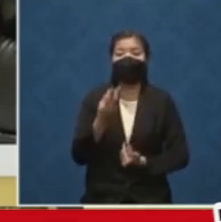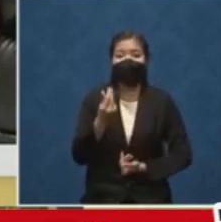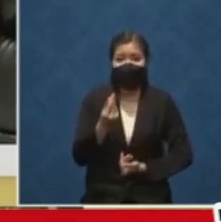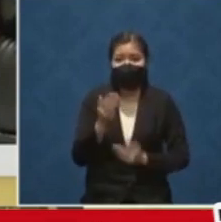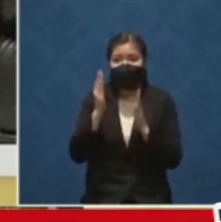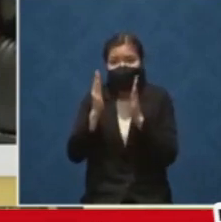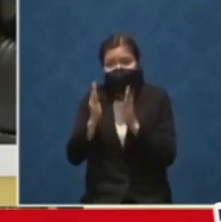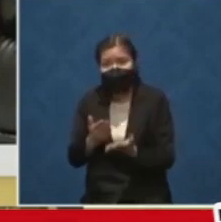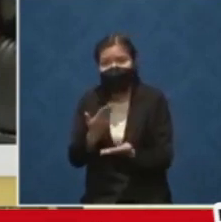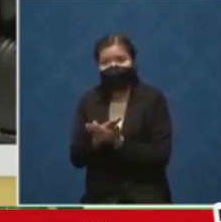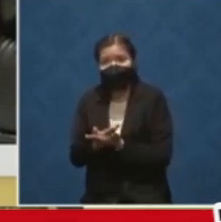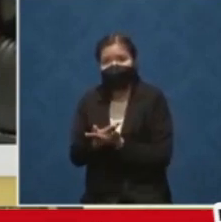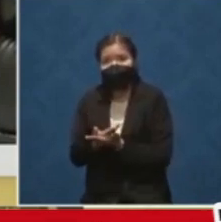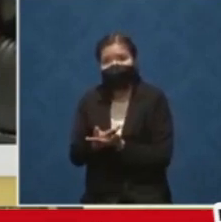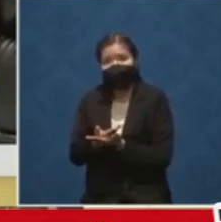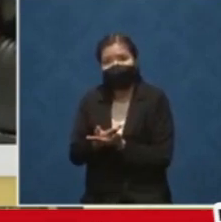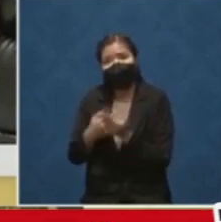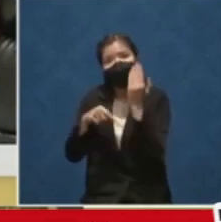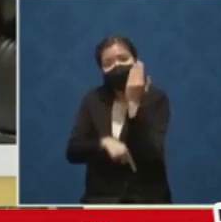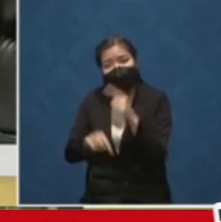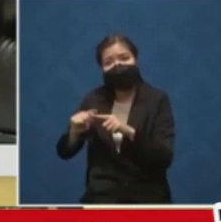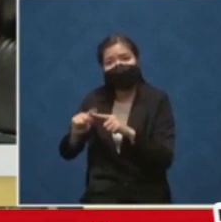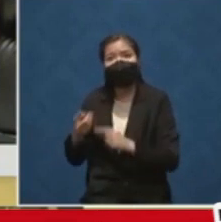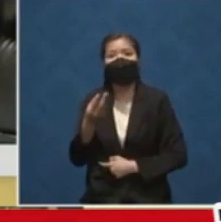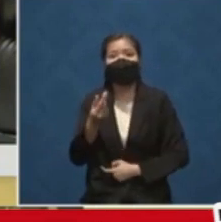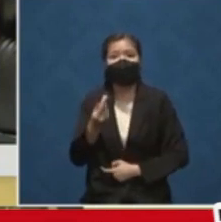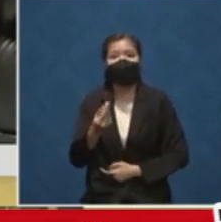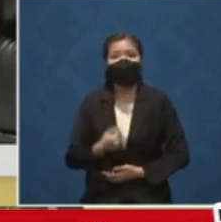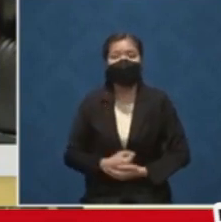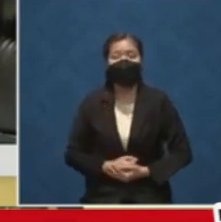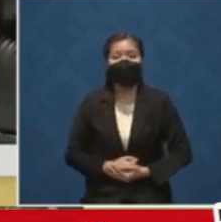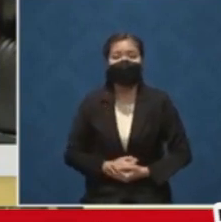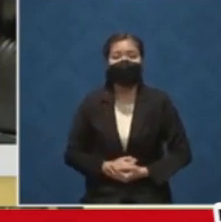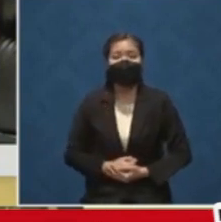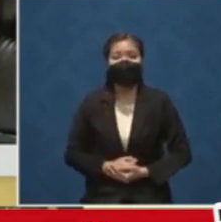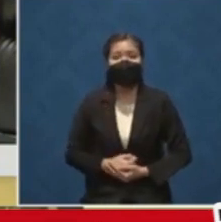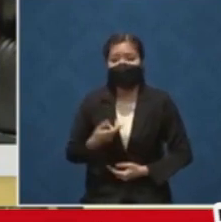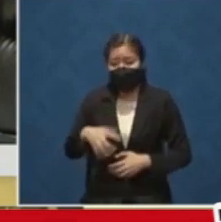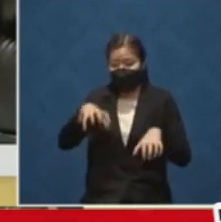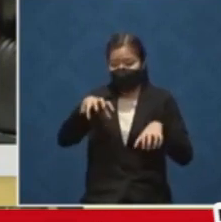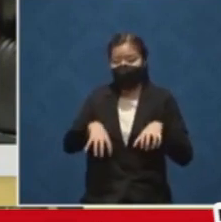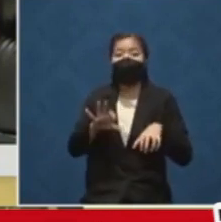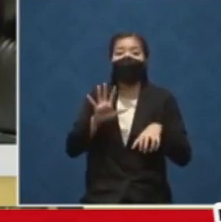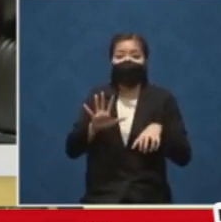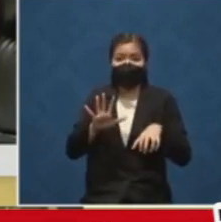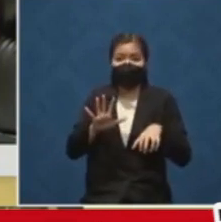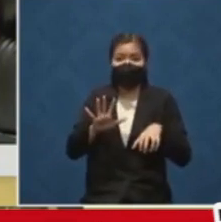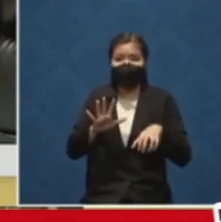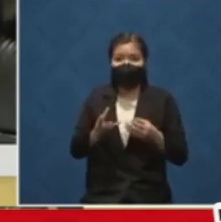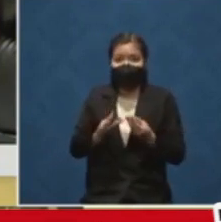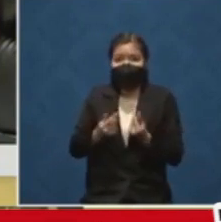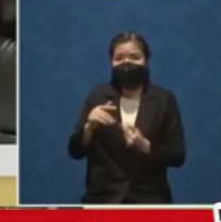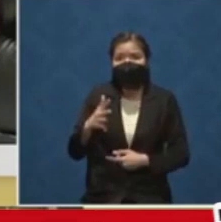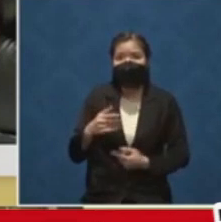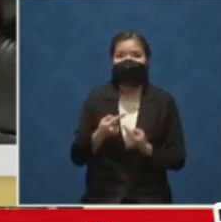่าไห่ผู้เสียหายเทาไ่รวมถึงการเกิดเหตุที่กลองปจจาการภาค 5แ้จะไม่มไรละเอียด